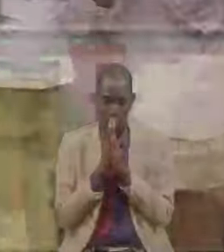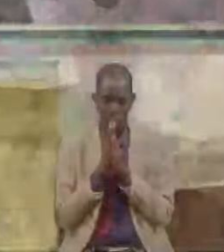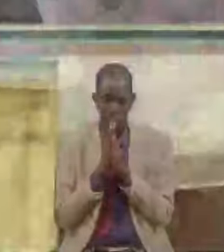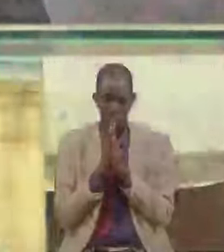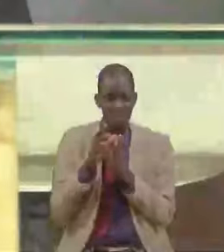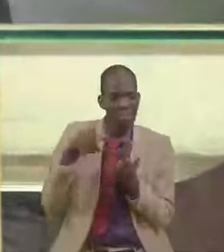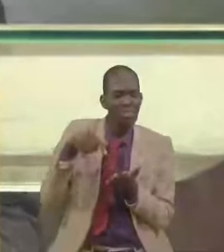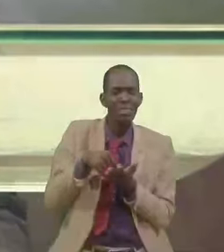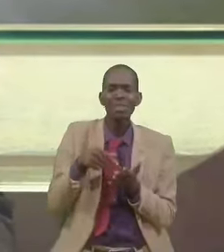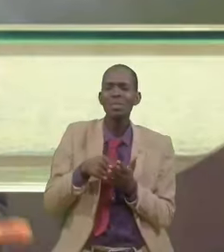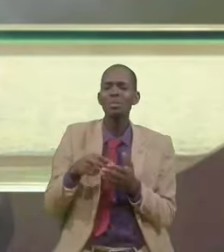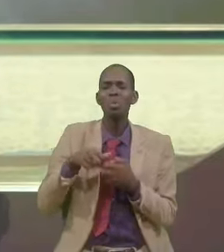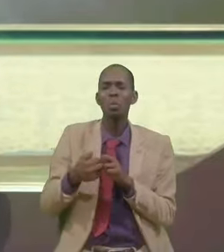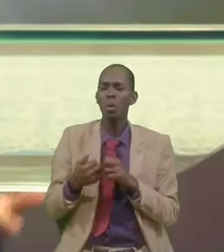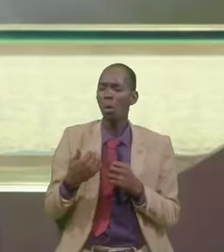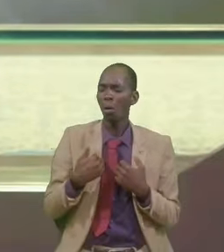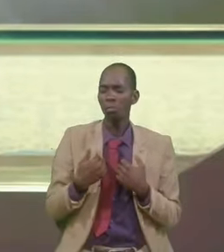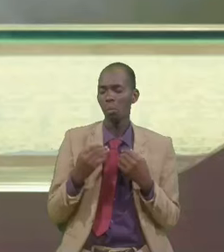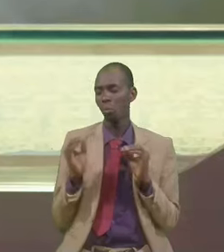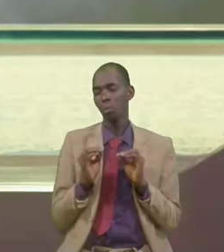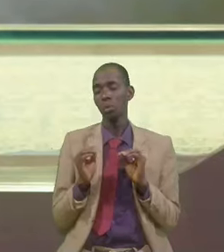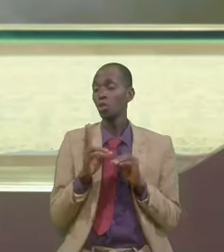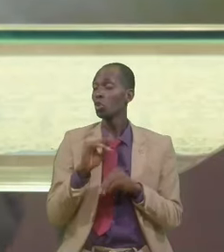que cet état de n'avoir rien,